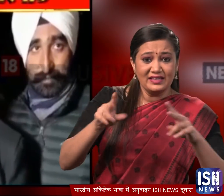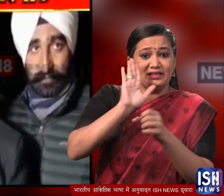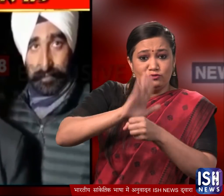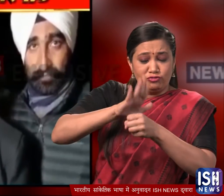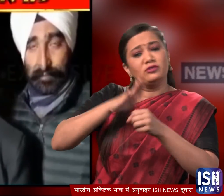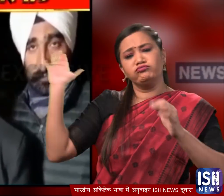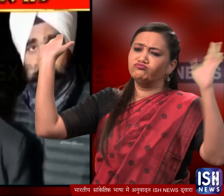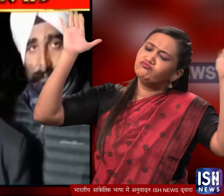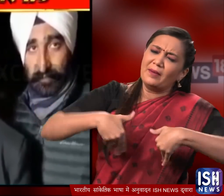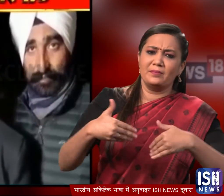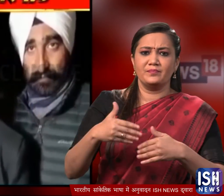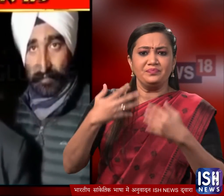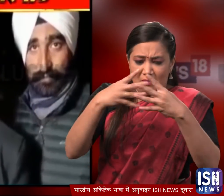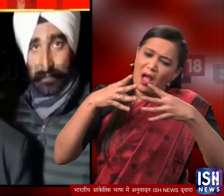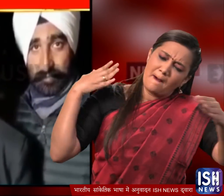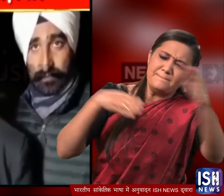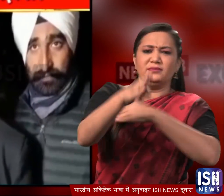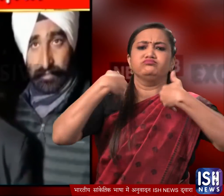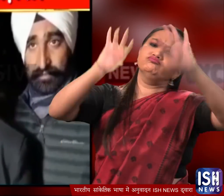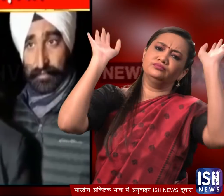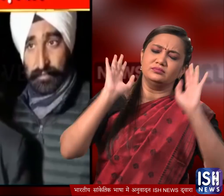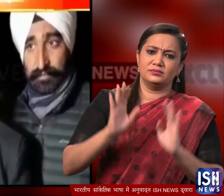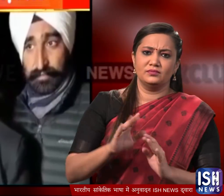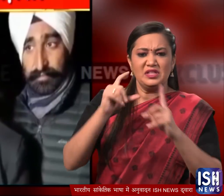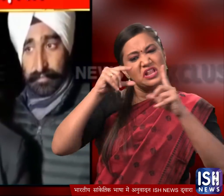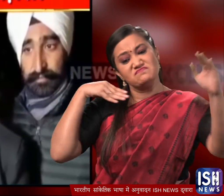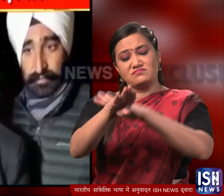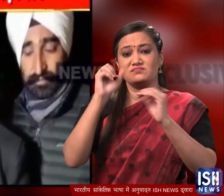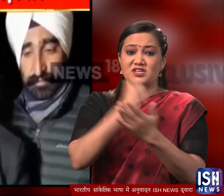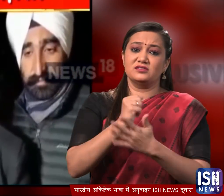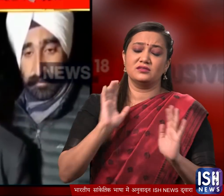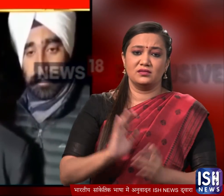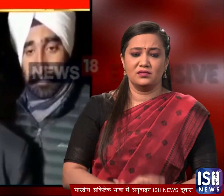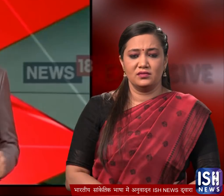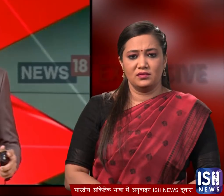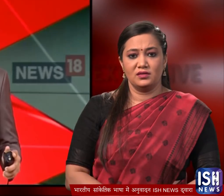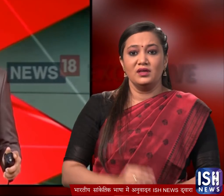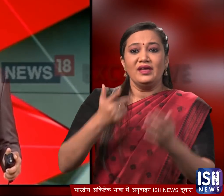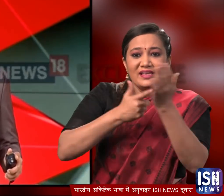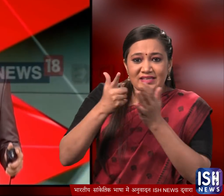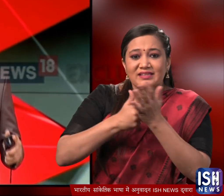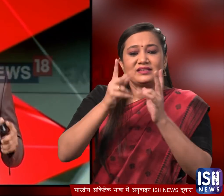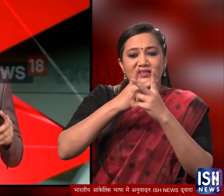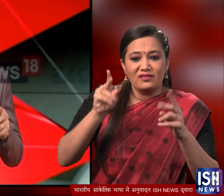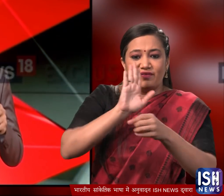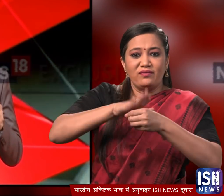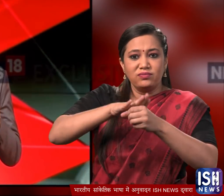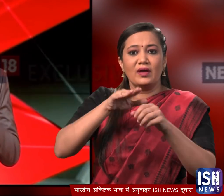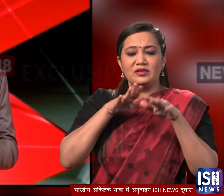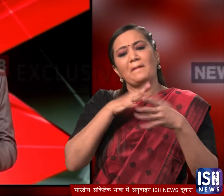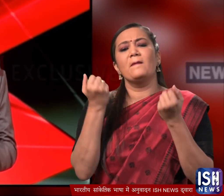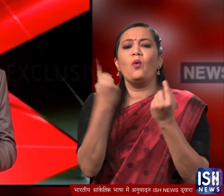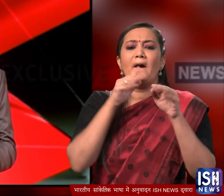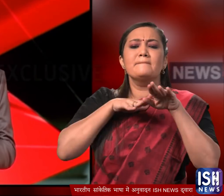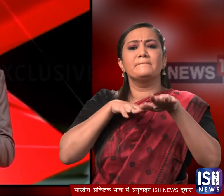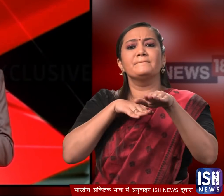करके ट्रैक्टरों के साथ आ जाएं, जबरदस्ती के बैरिकेड तोड़ के दिल्ली में घुसेंगे। सौभाग्य की बात यह कि किसानों के ट्रैक्टर